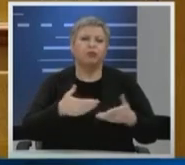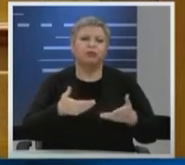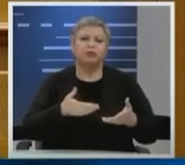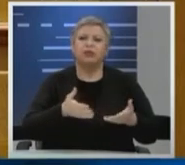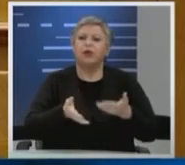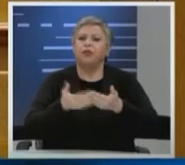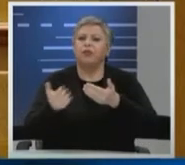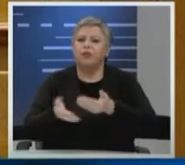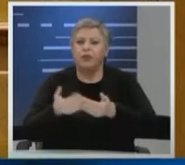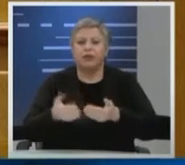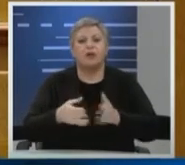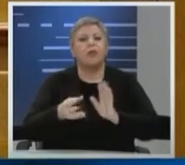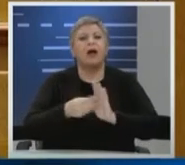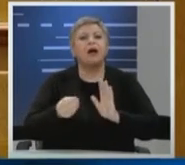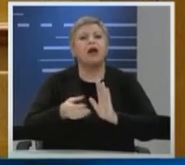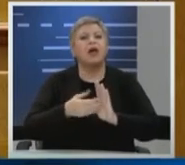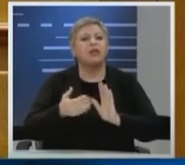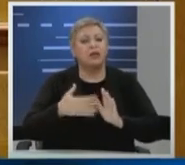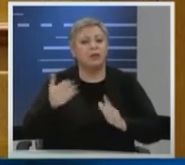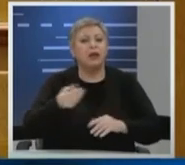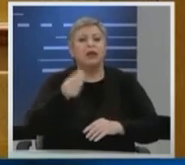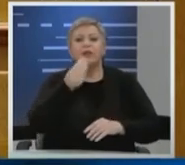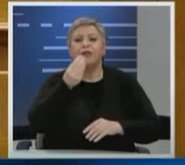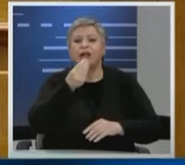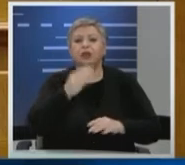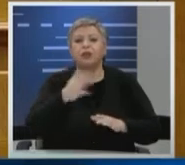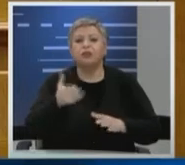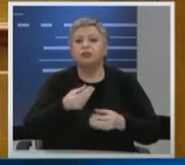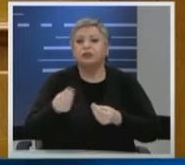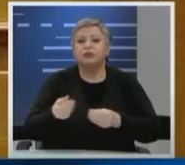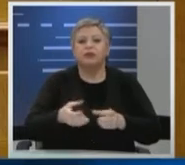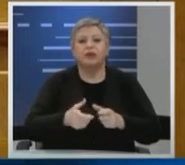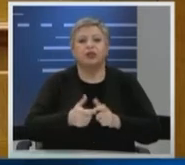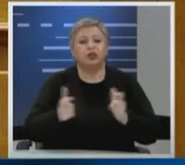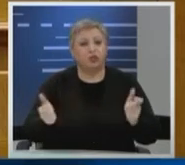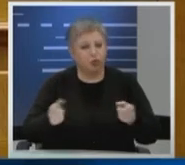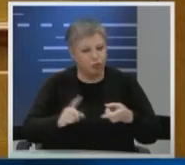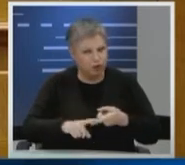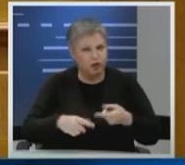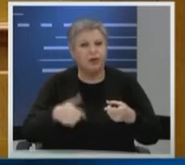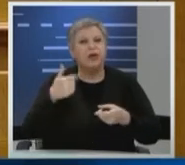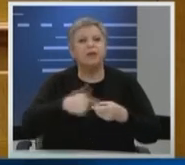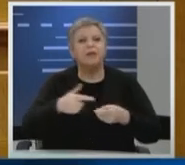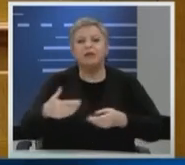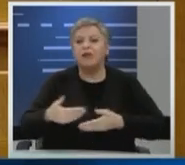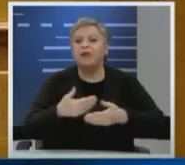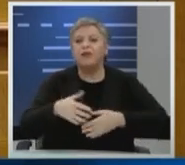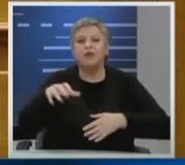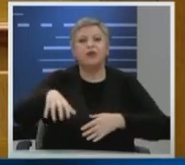οποίες αφορούν την επέκταση του προγράμματος σχολικά γεύματα, τη δαπάνη για τη δημιουργία βρεφονηπιακών